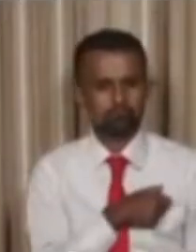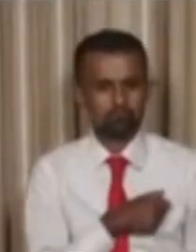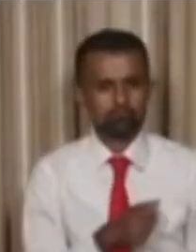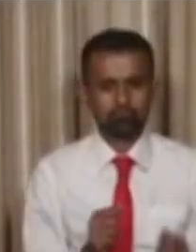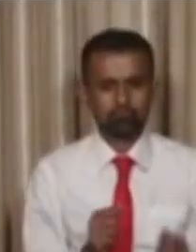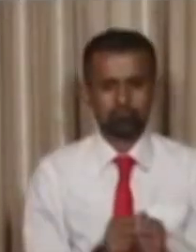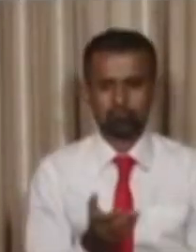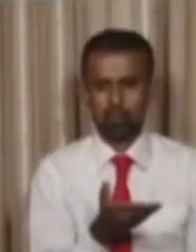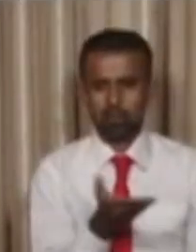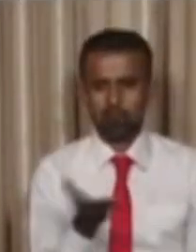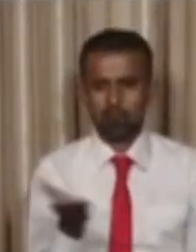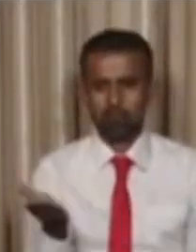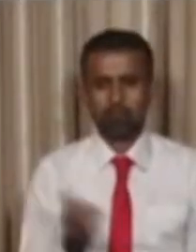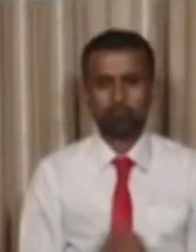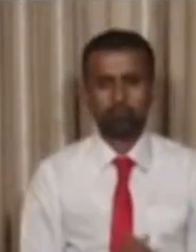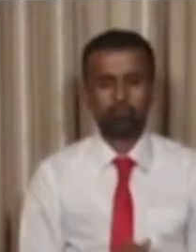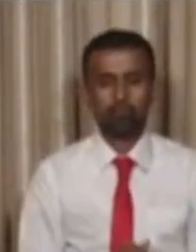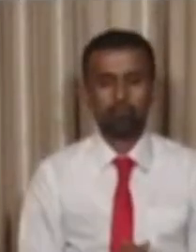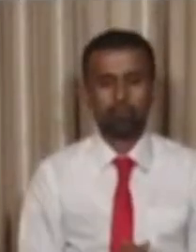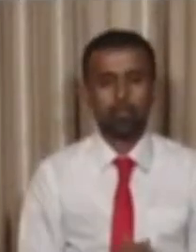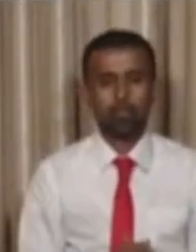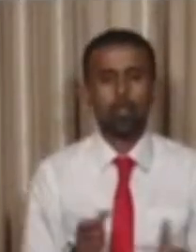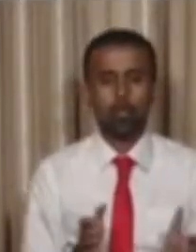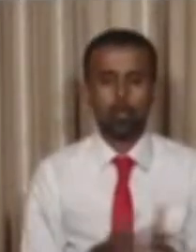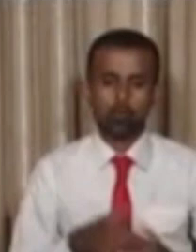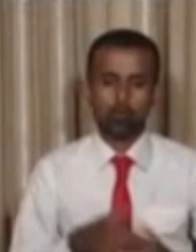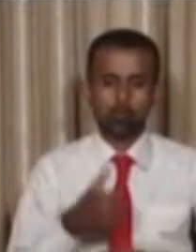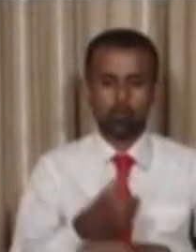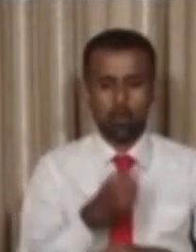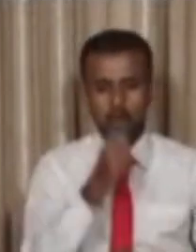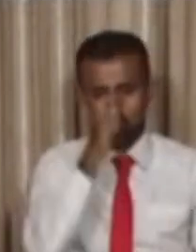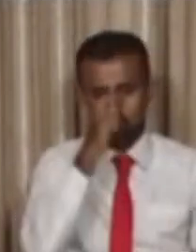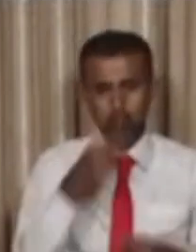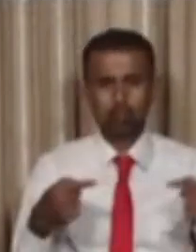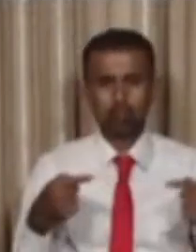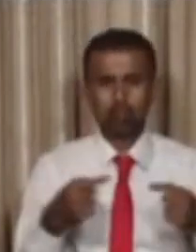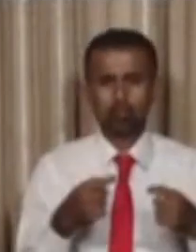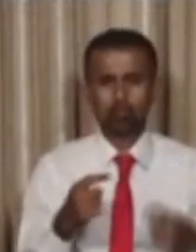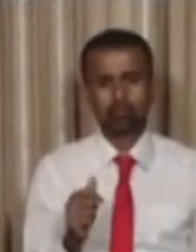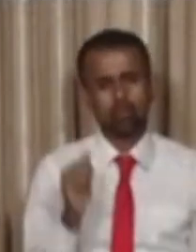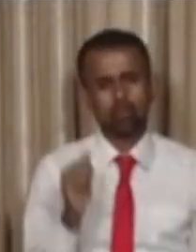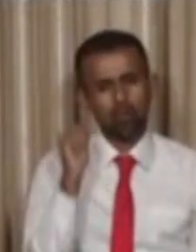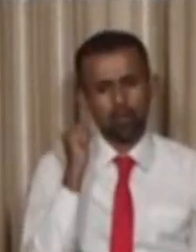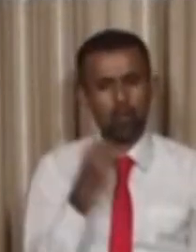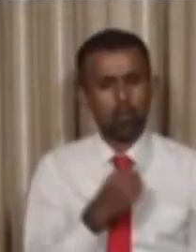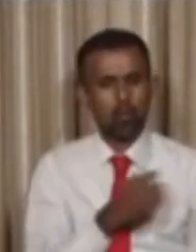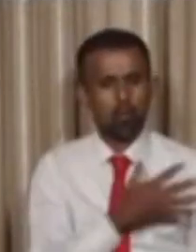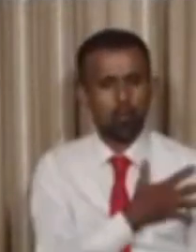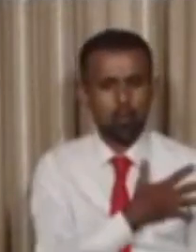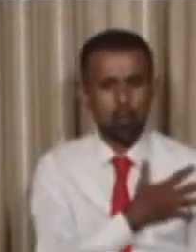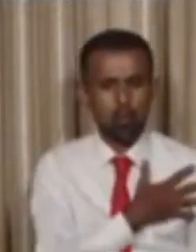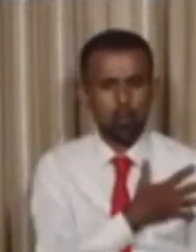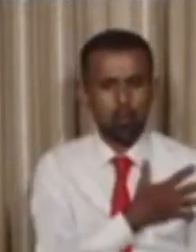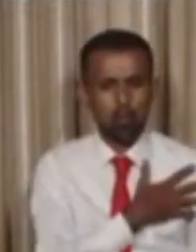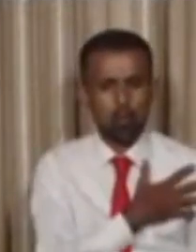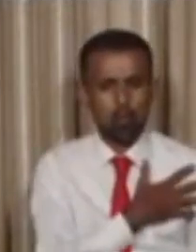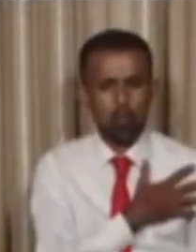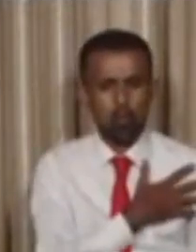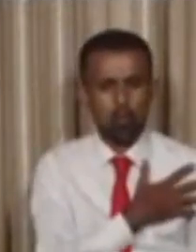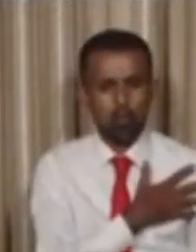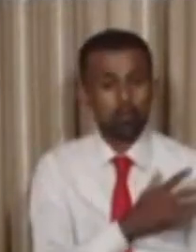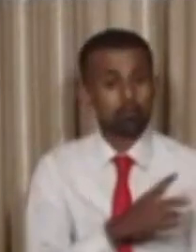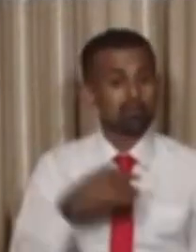மிக முக்கியமாக யுத்தம் நடைபெற்ற பொழுது கௌரவ தவிசாளர் அவர்களே, கோட்டபாய ராஜபக்சே அவர்கள் அப்பொழுது பாதுகாப்புத்துறை செயலாளராக